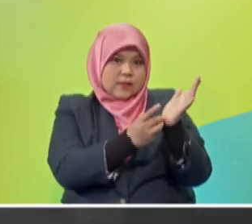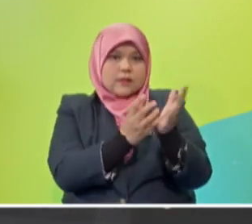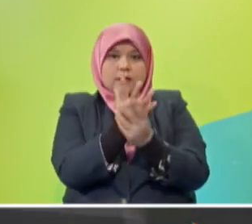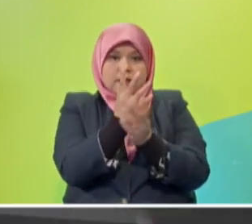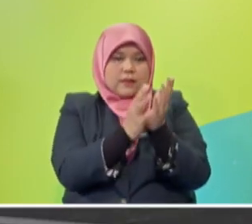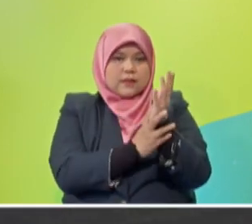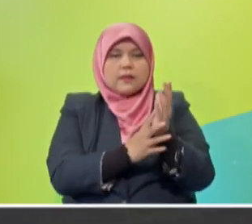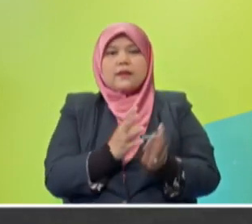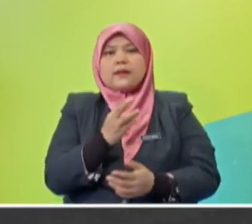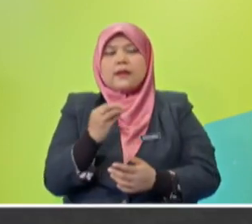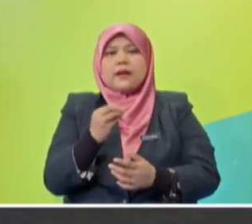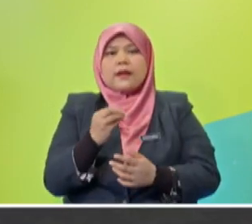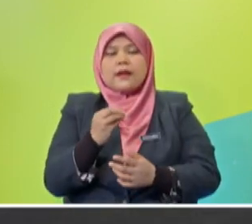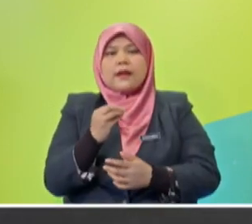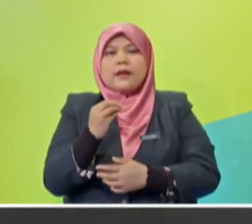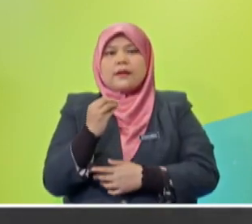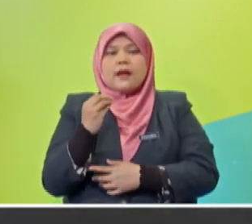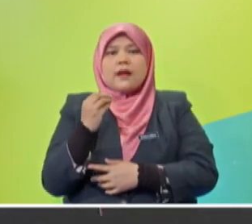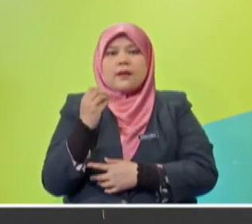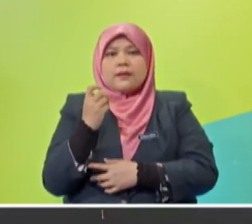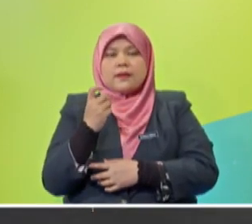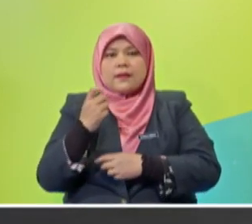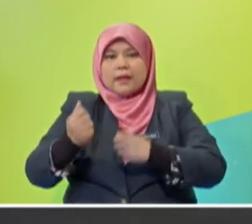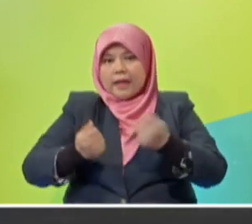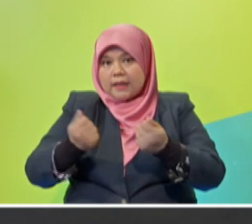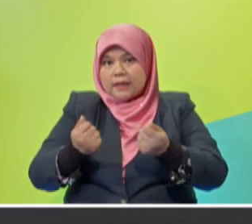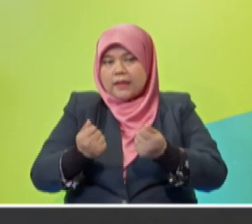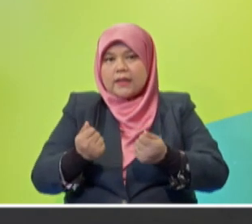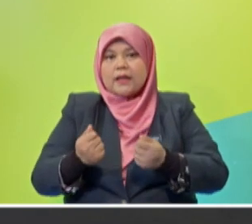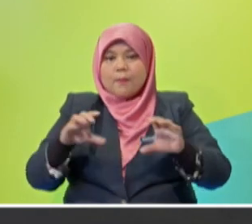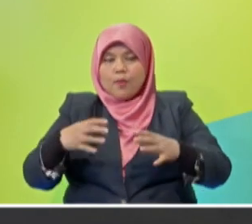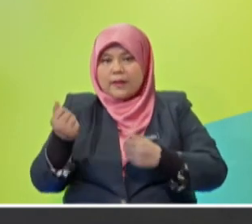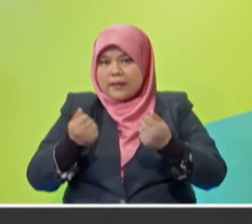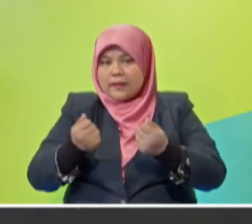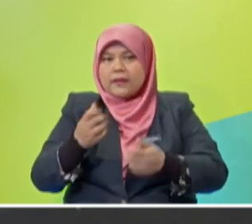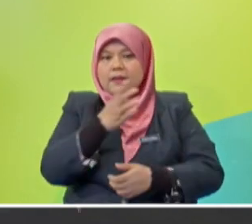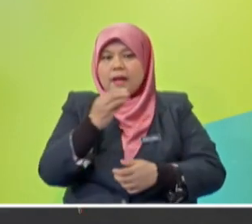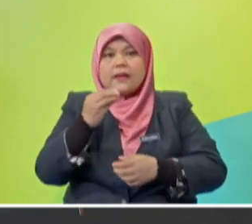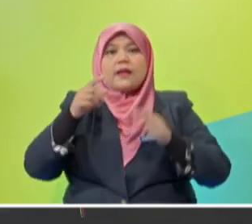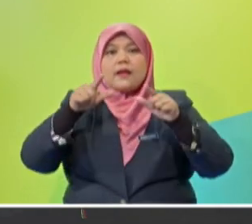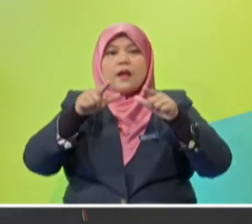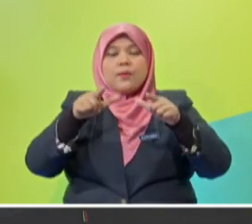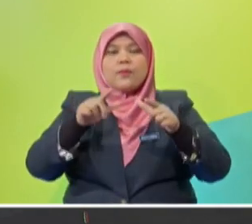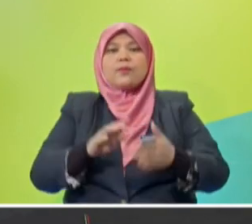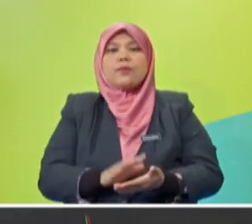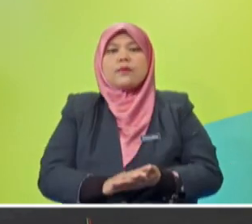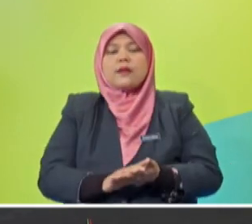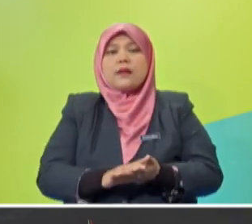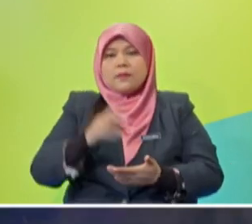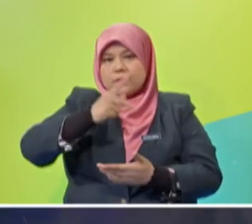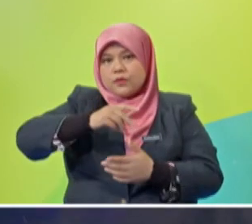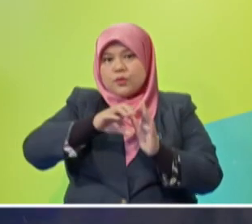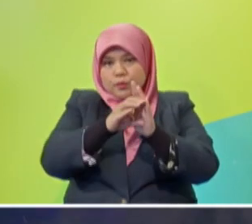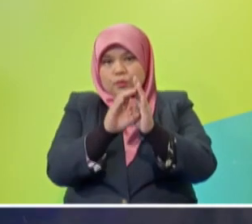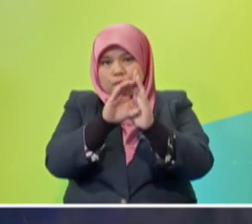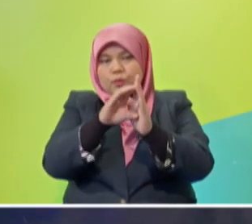seterusnya industri automotif, industri berasaskan kayu. Okey, ini antara empat contoh aktiviti perkilangan ataupun kita